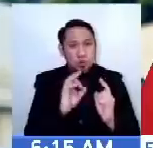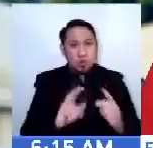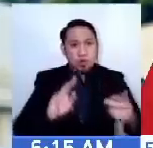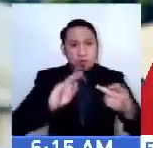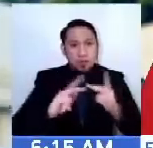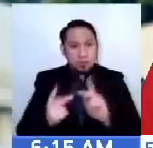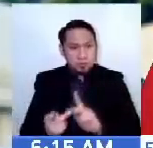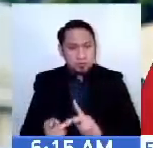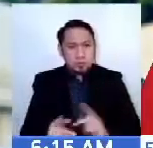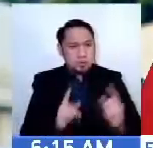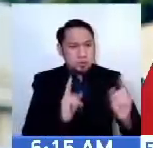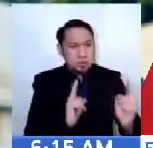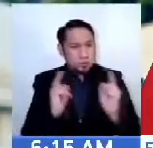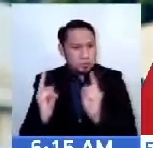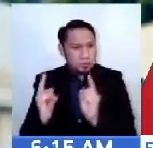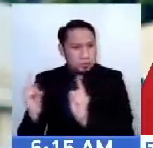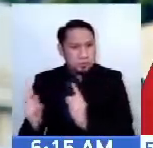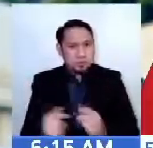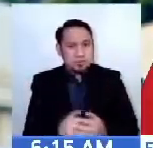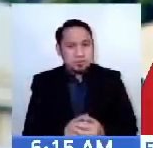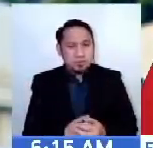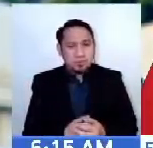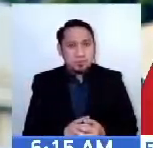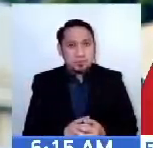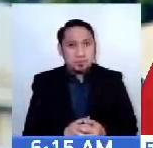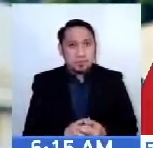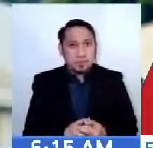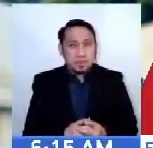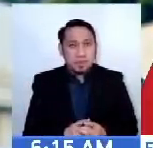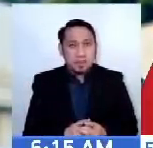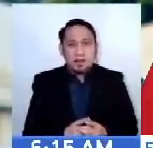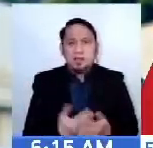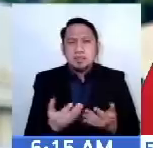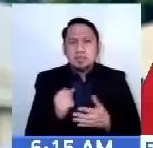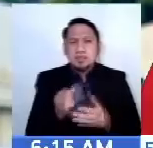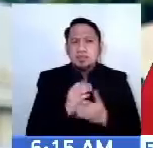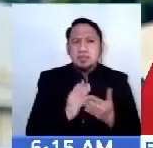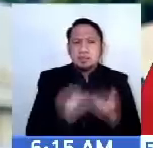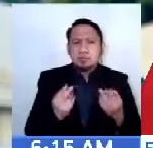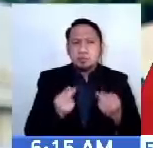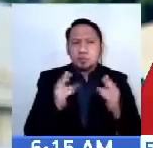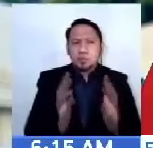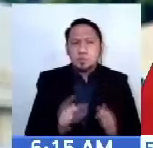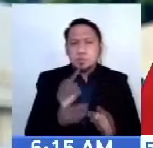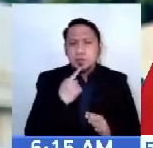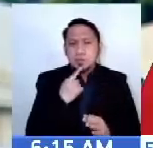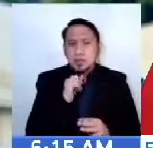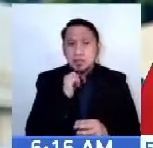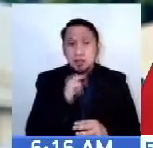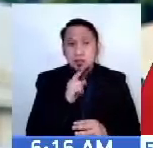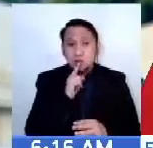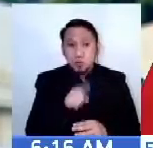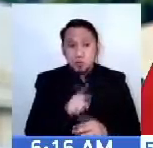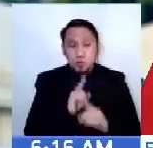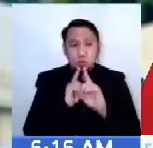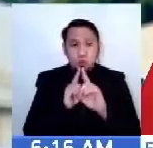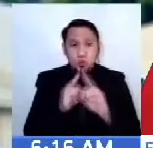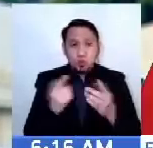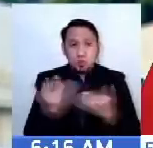Okay. Ayun po ang gagawin po natin. Pero may iba daw kandidato na nagsabi hindi sila sigurado makadalo doon sa bagong